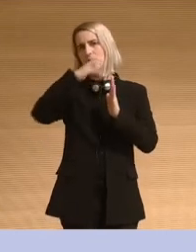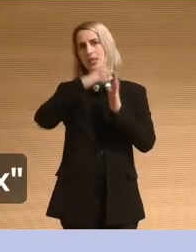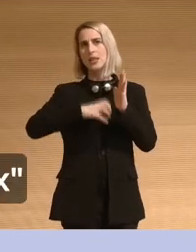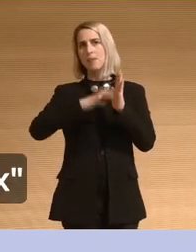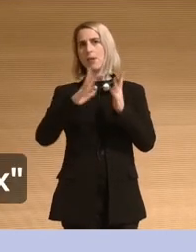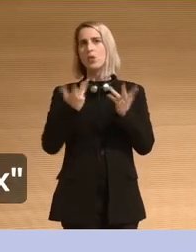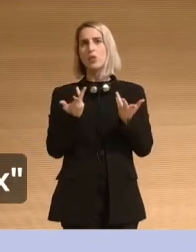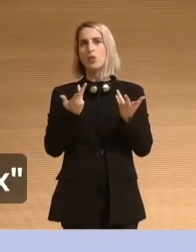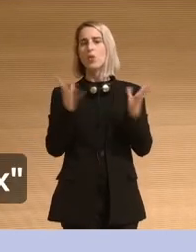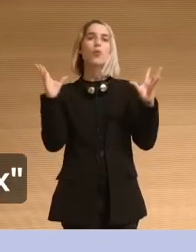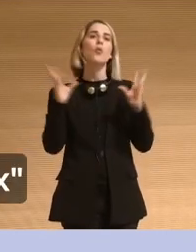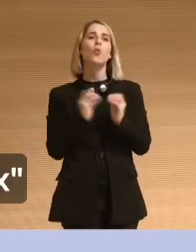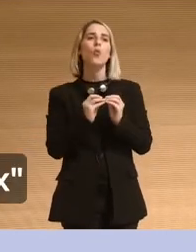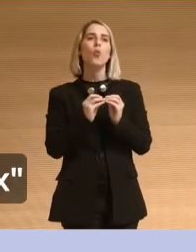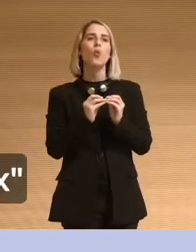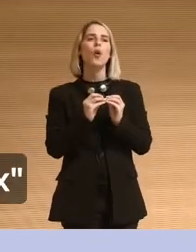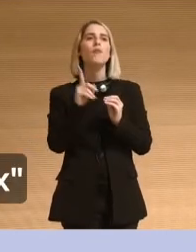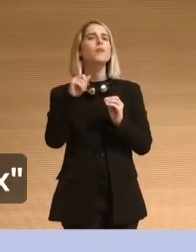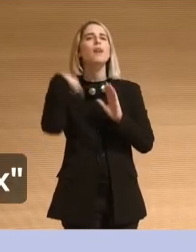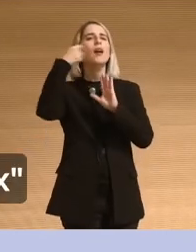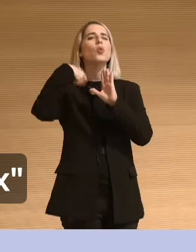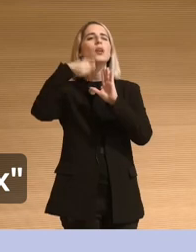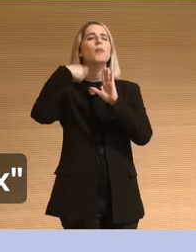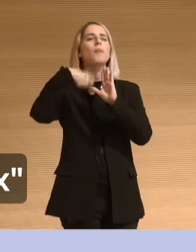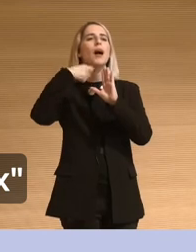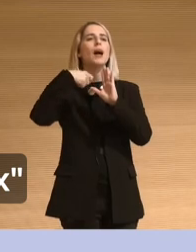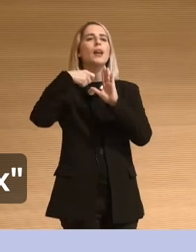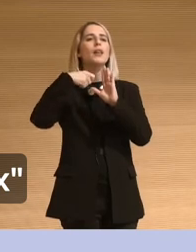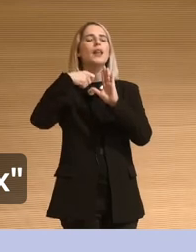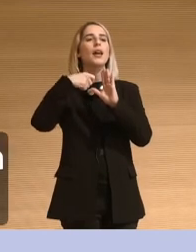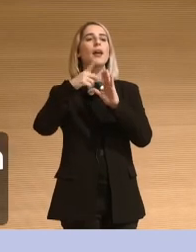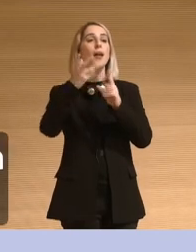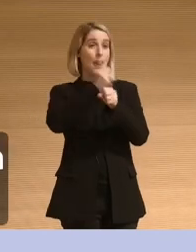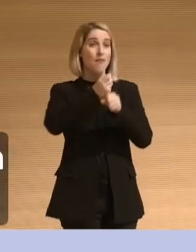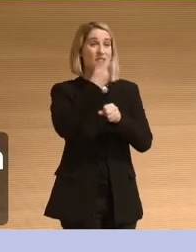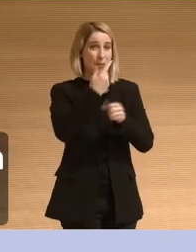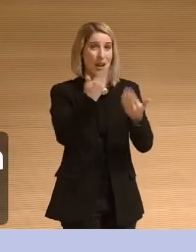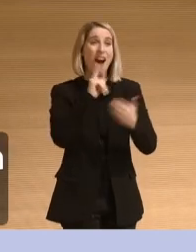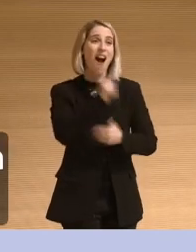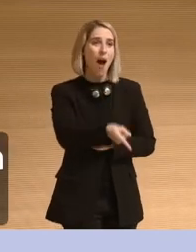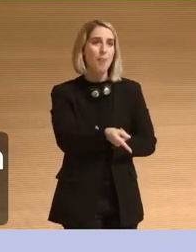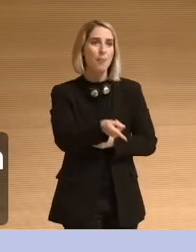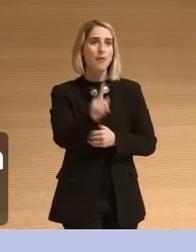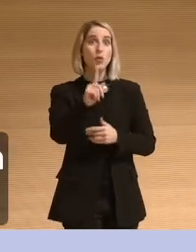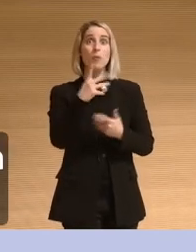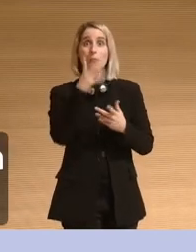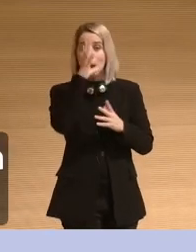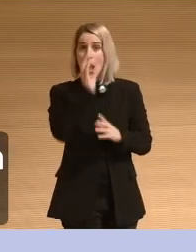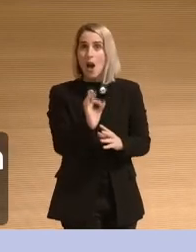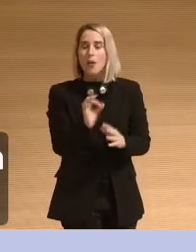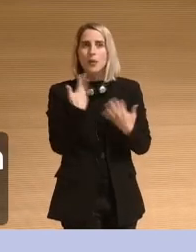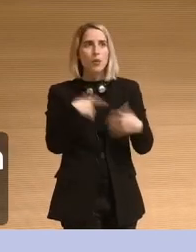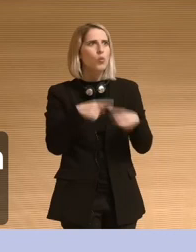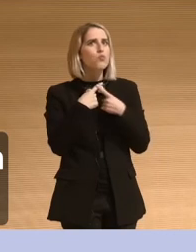νέα για την σειρά του Netflix, το ντοκιμαντέρ Take Your Pills Xanax, που προκαλεί πολύ μεγάλη εντύπωση για το